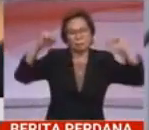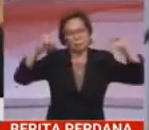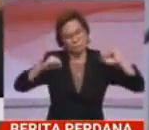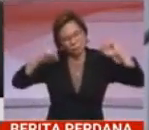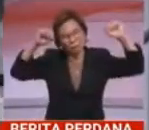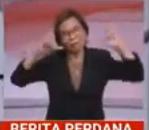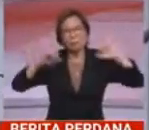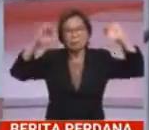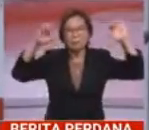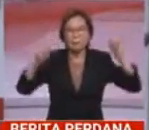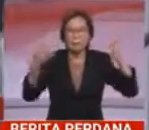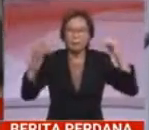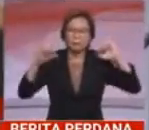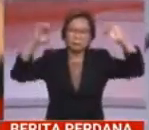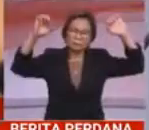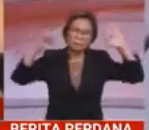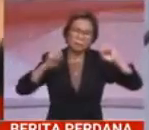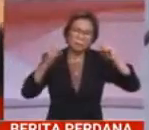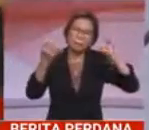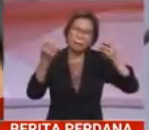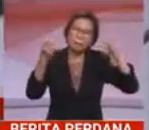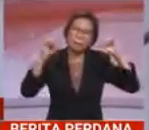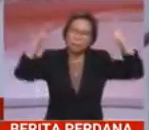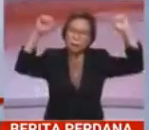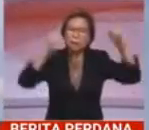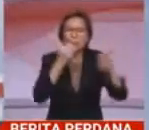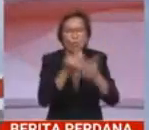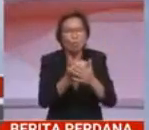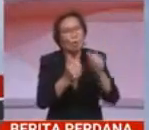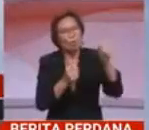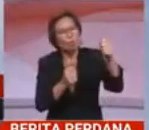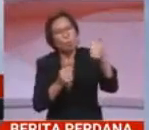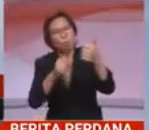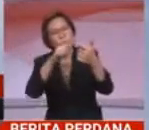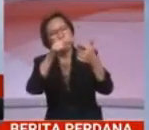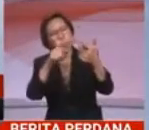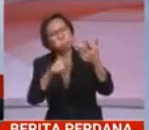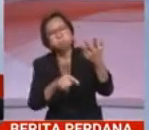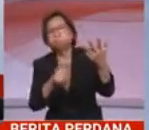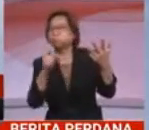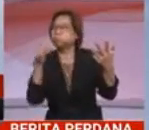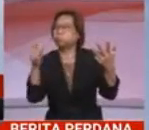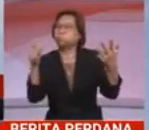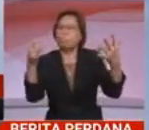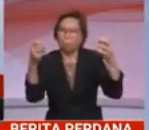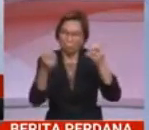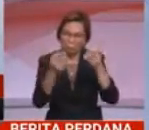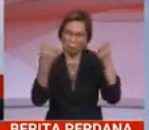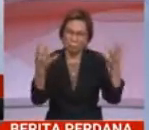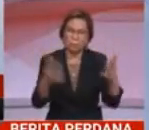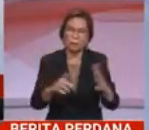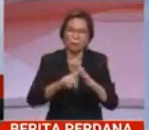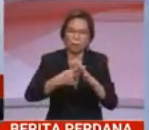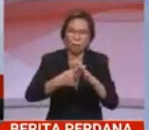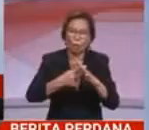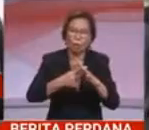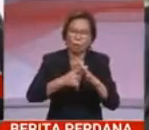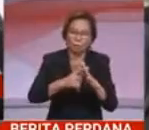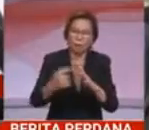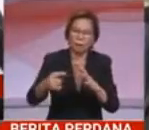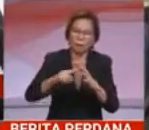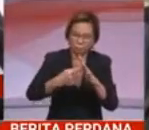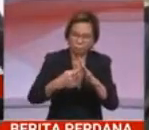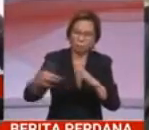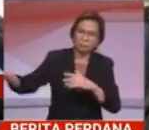dia punya kata, baik kebaikan tu banyak. Mula-mula di sini saya datang sini